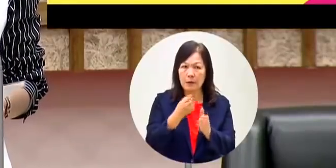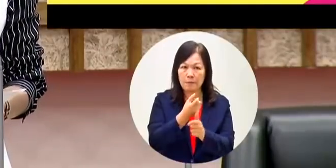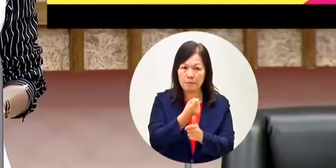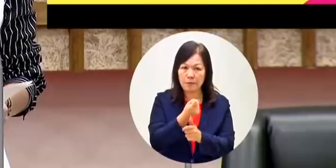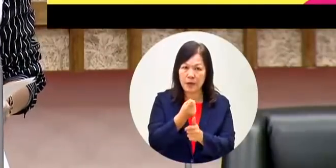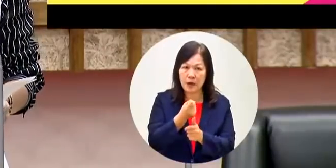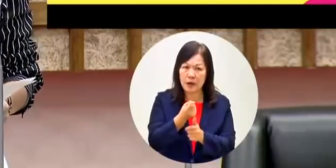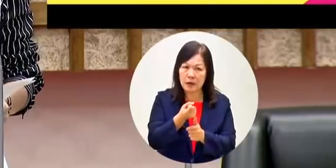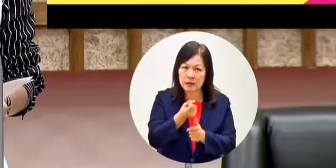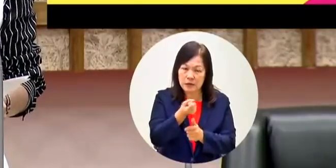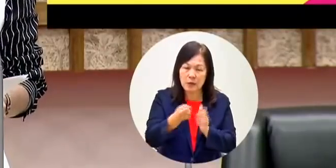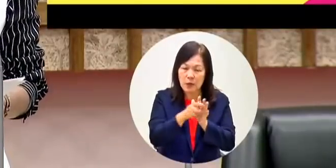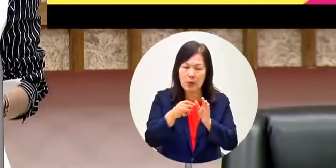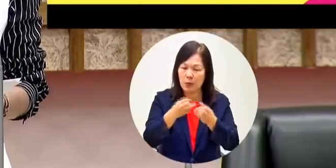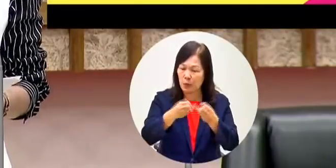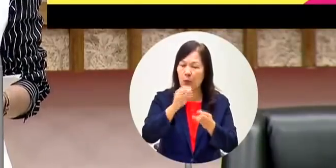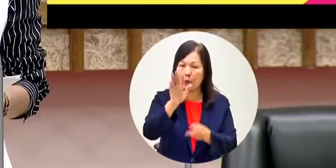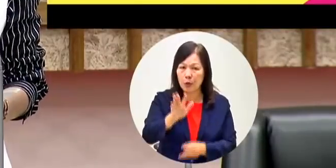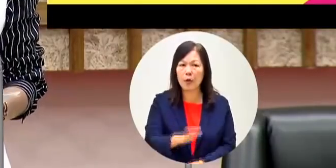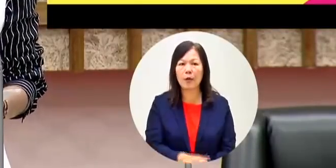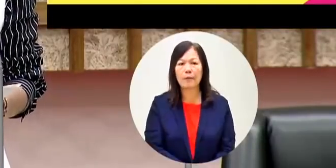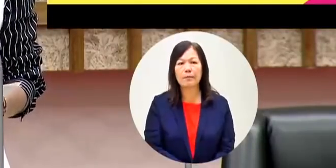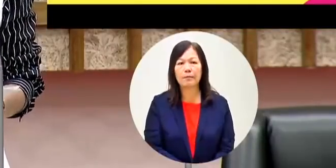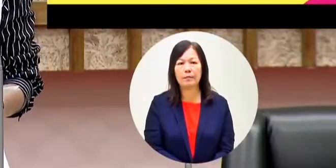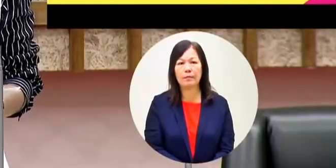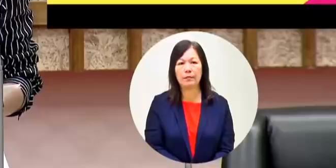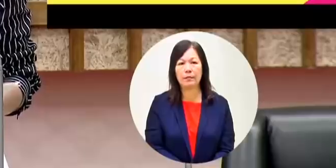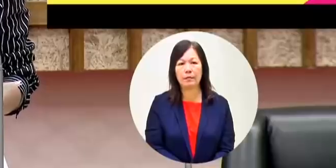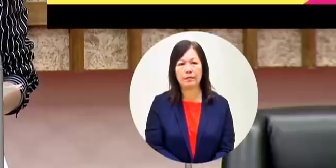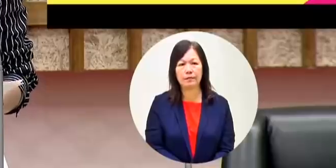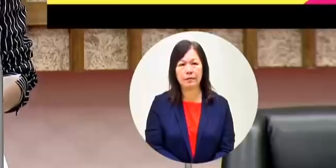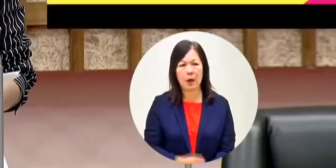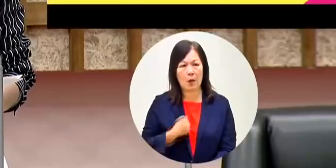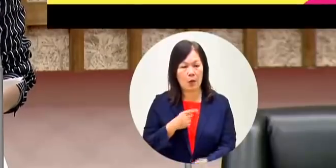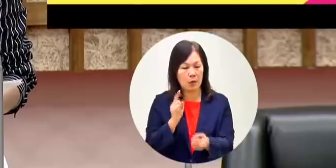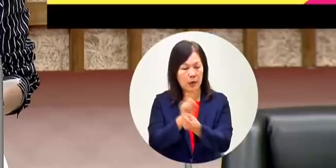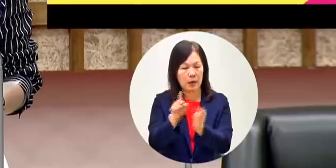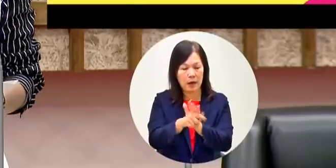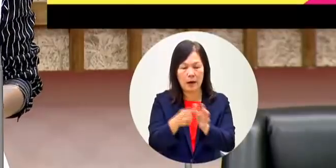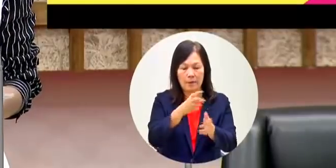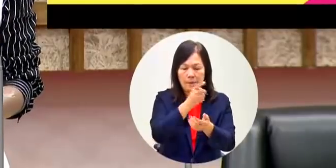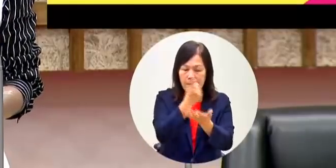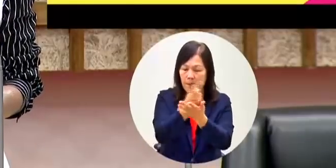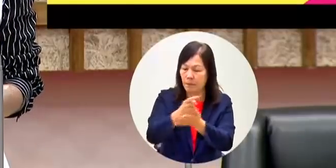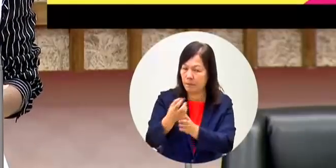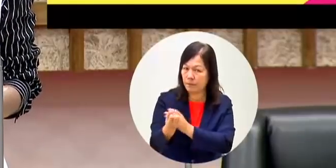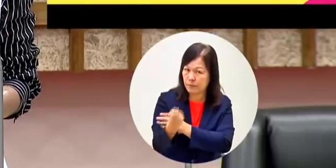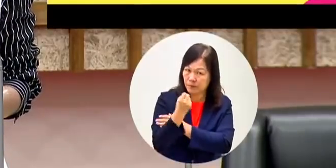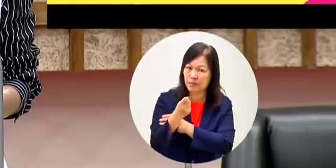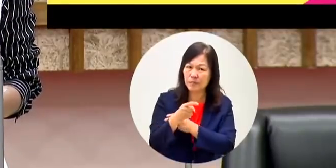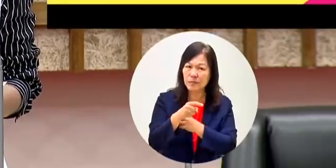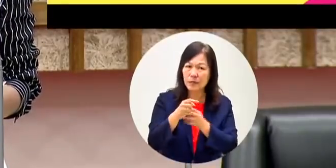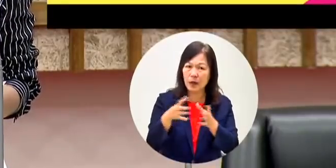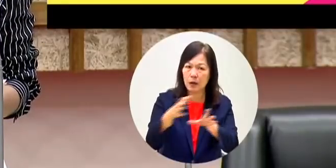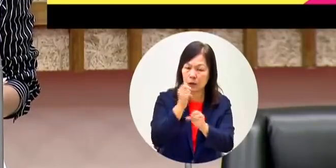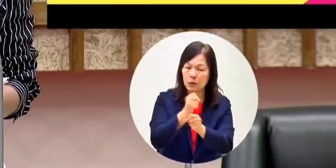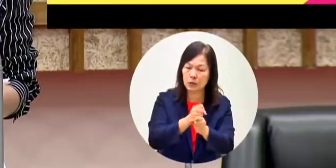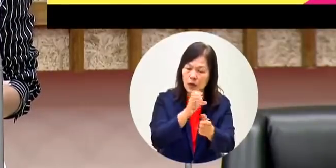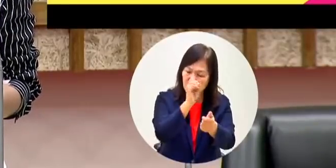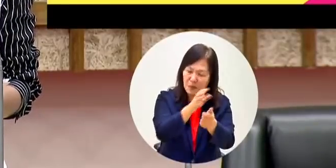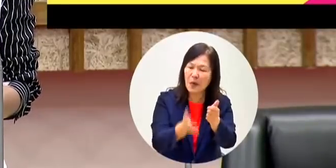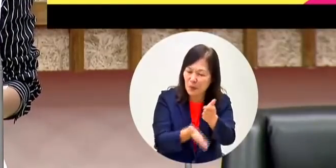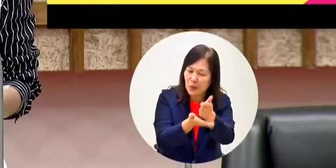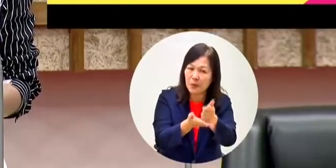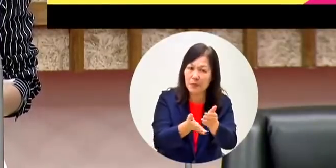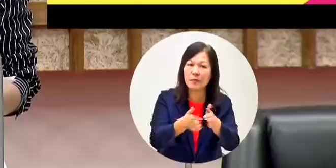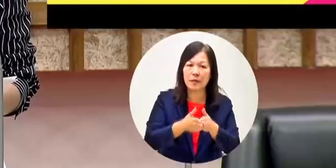席真的要给我们努力的局处首长同仁哈鼓励，但是呢本席也要建